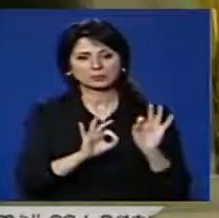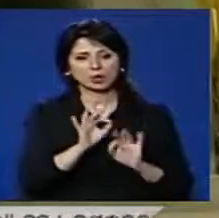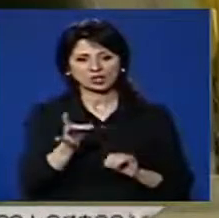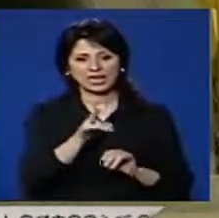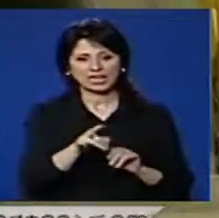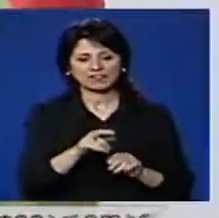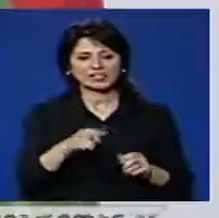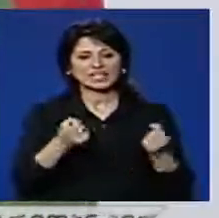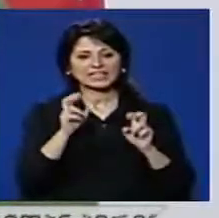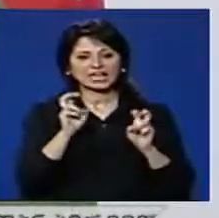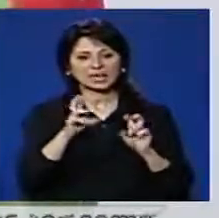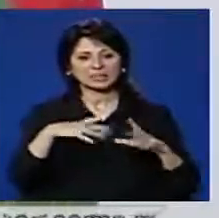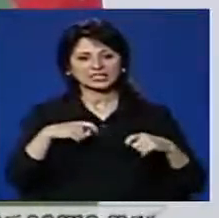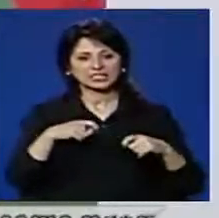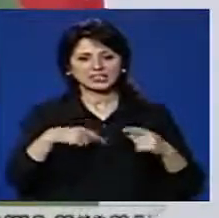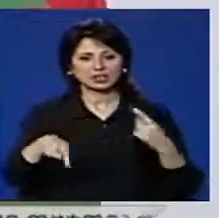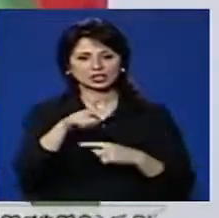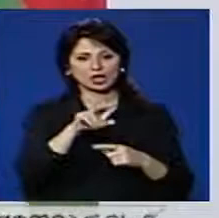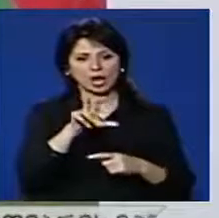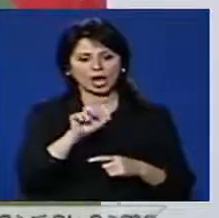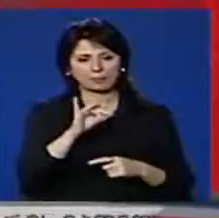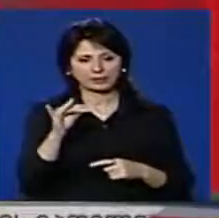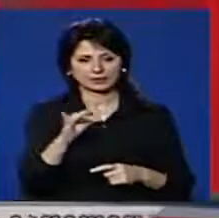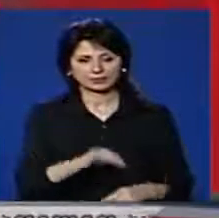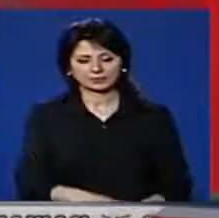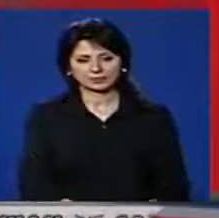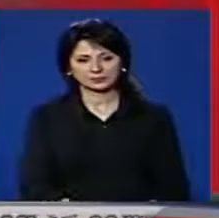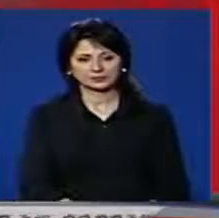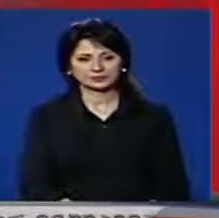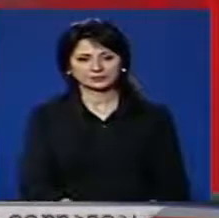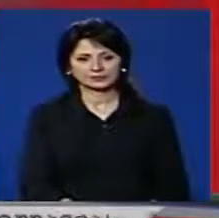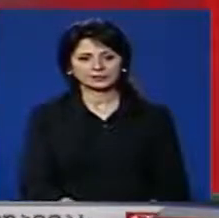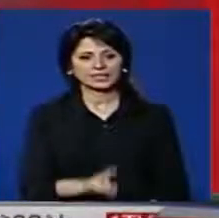რეგიონის სატრანსპორტო და სავაჭრო ხაბად უნდა აქციოს.